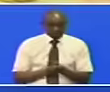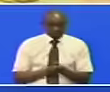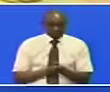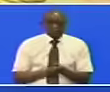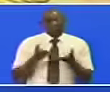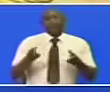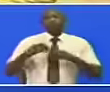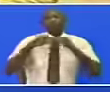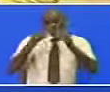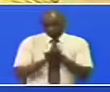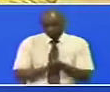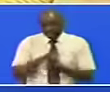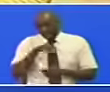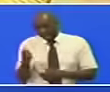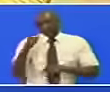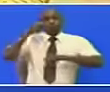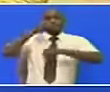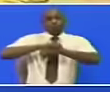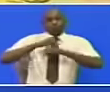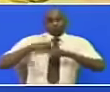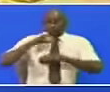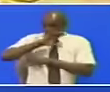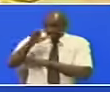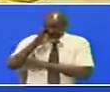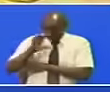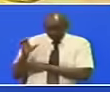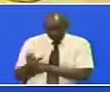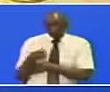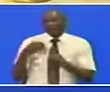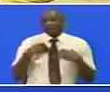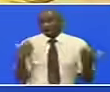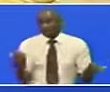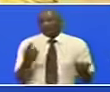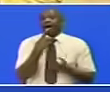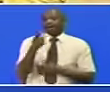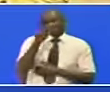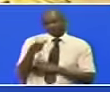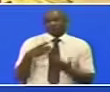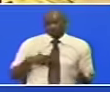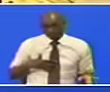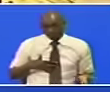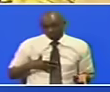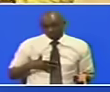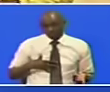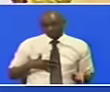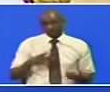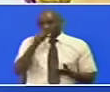331. Tukisonga mbele katika shule za kaunti kutakuwa na zaidi ya 100,000 wanafunzi